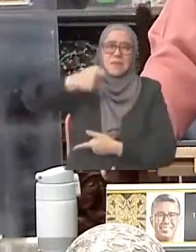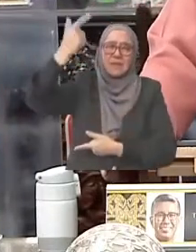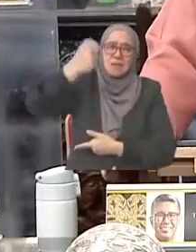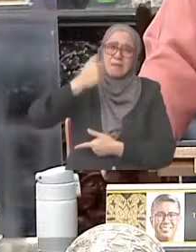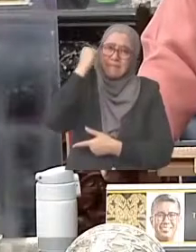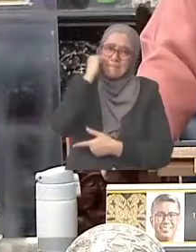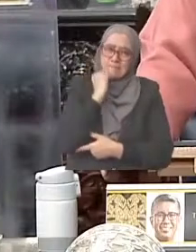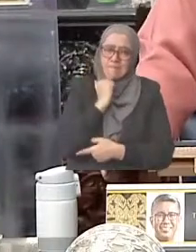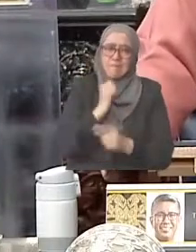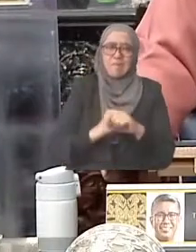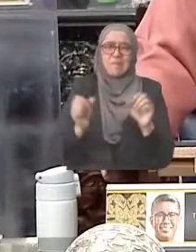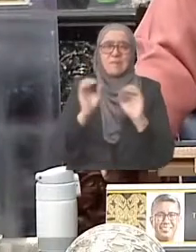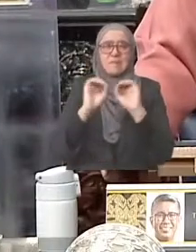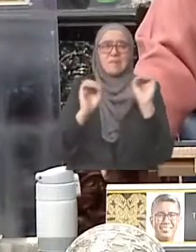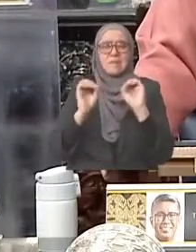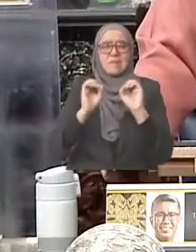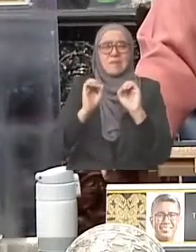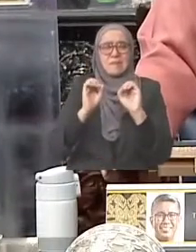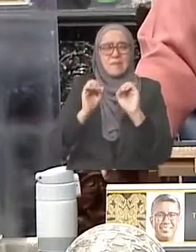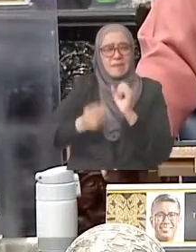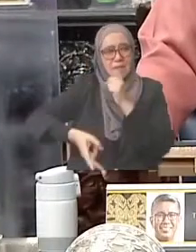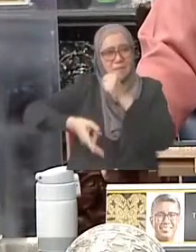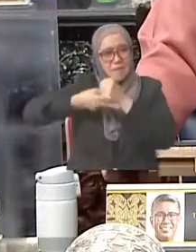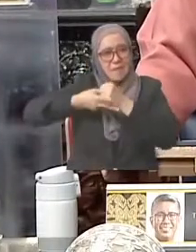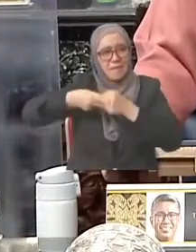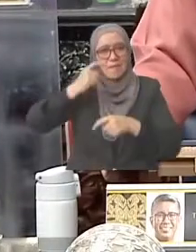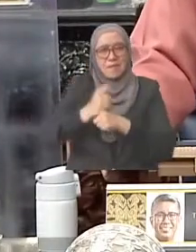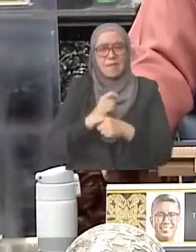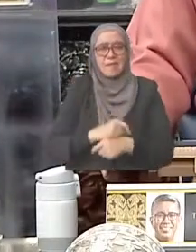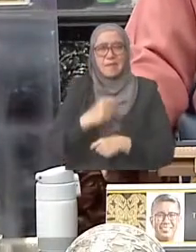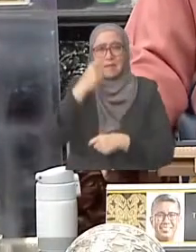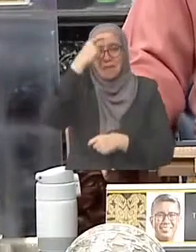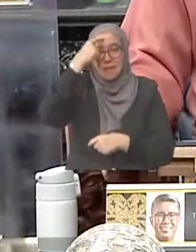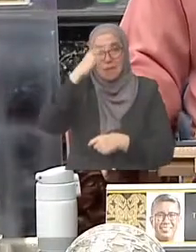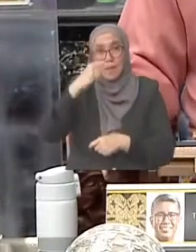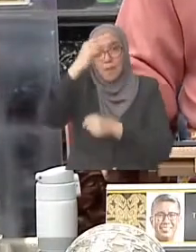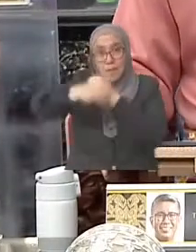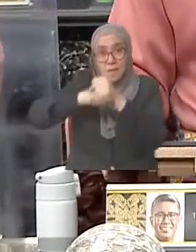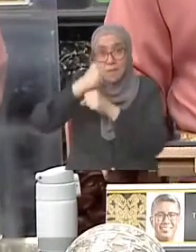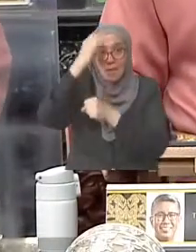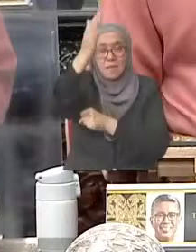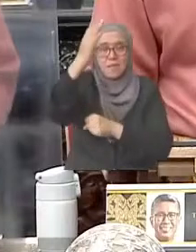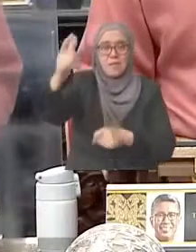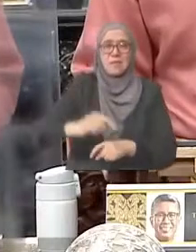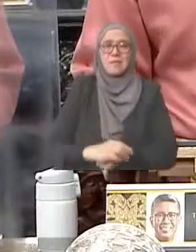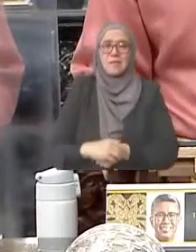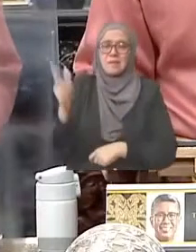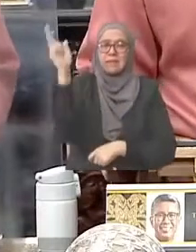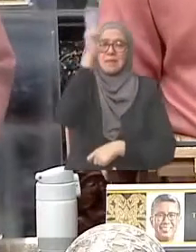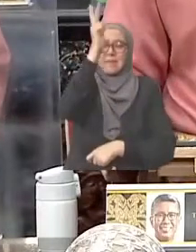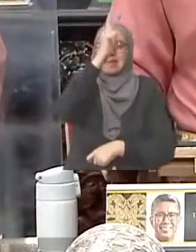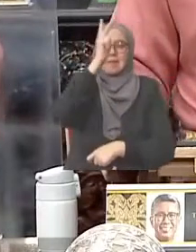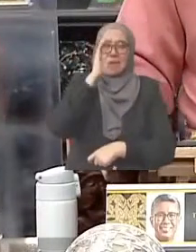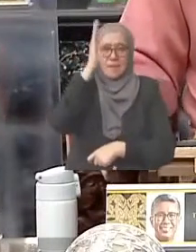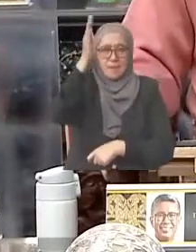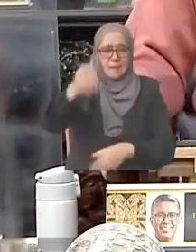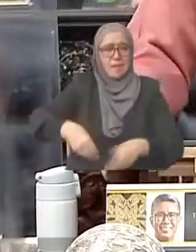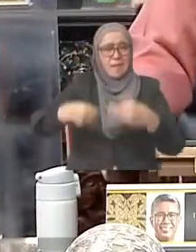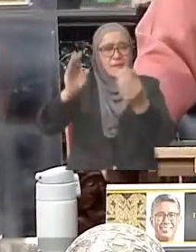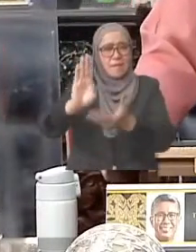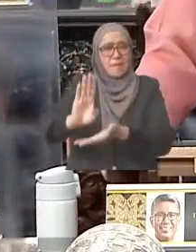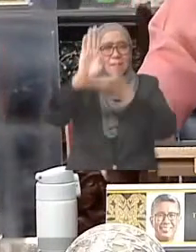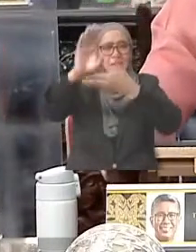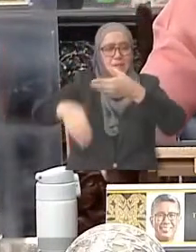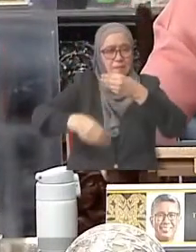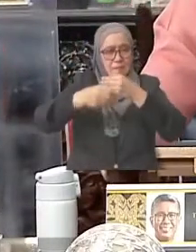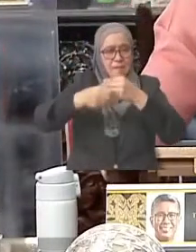sumber pendapatan tetap sebagai pembaruan untuk tahun hadapan kerajaan juga akan memberi bantuan tambahan sebanyak